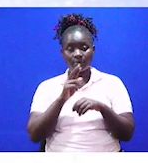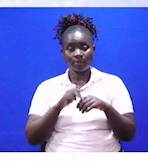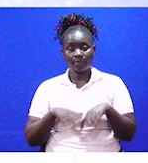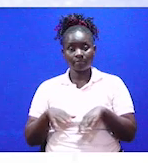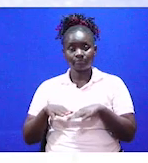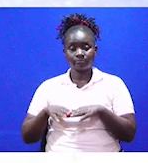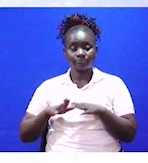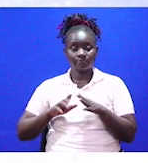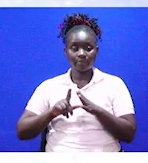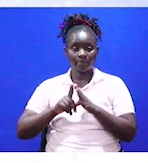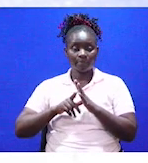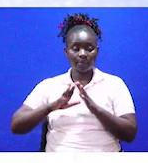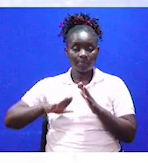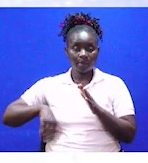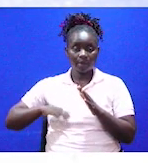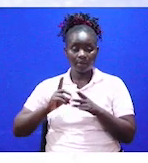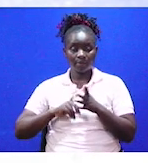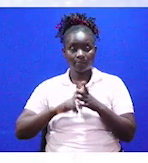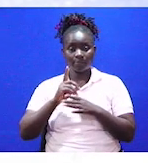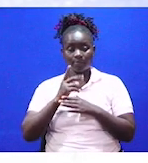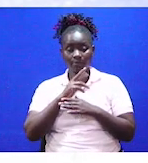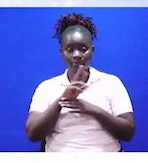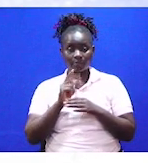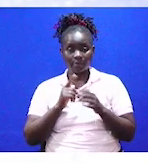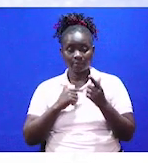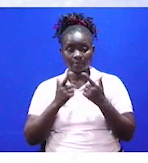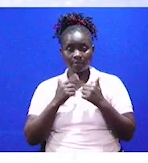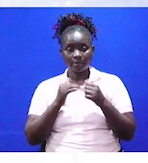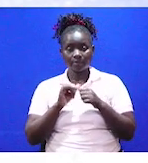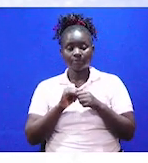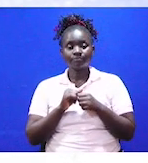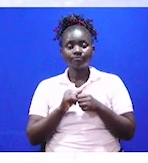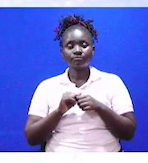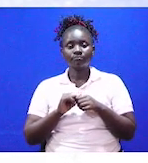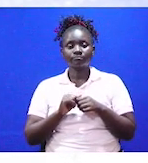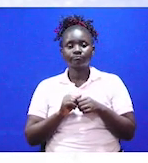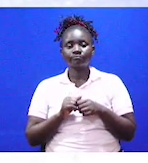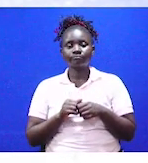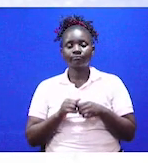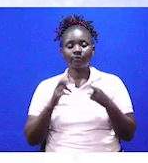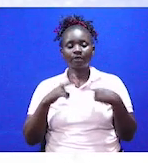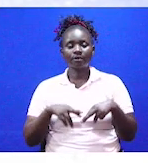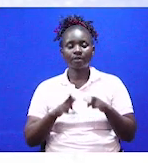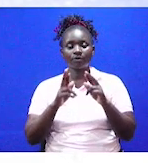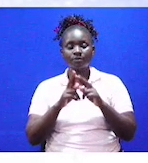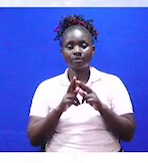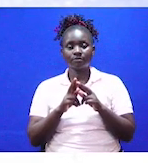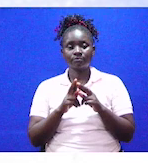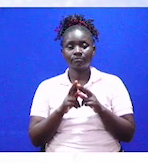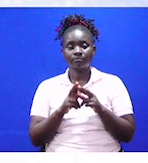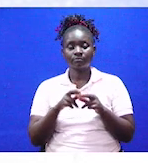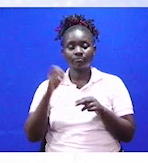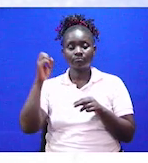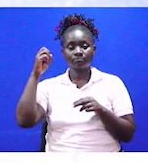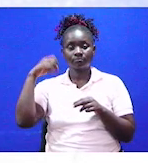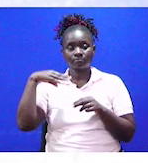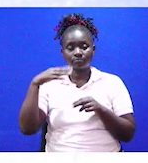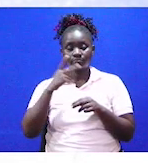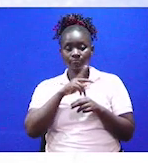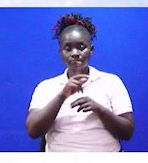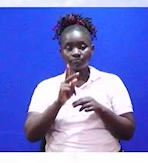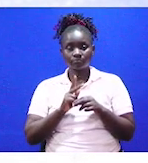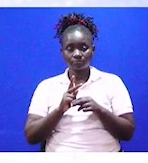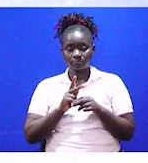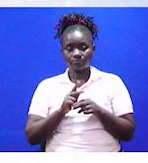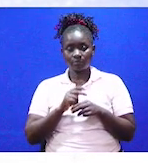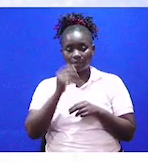magega ase amagendero. Nigo batairebu na ogo tatuara chipara na wigo okubora westima negatiari ya babereba